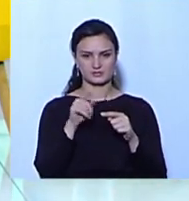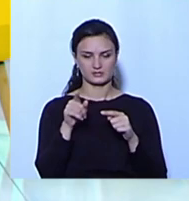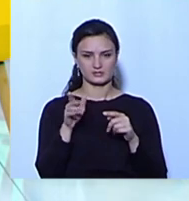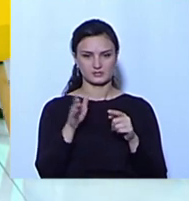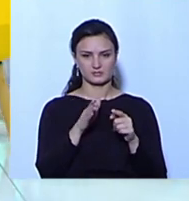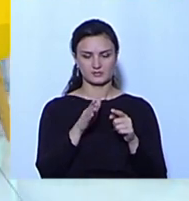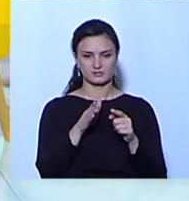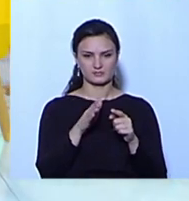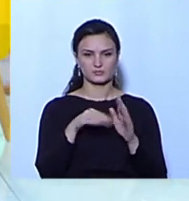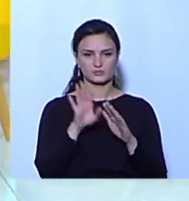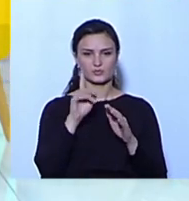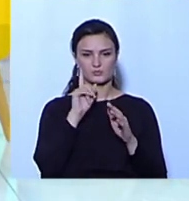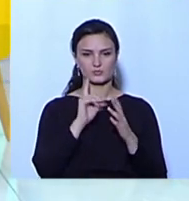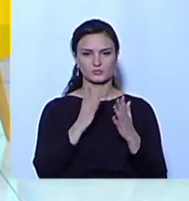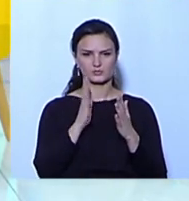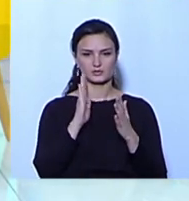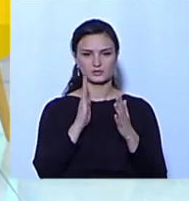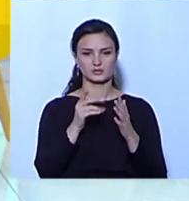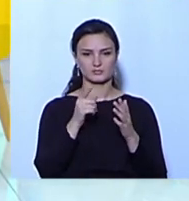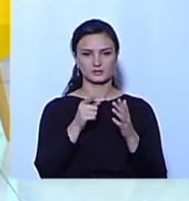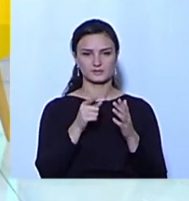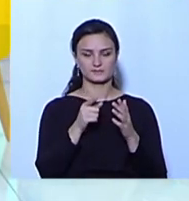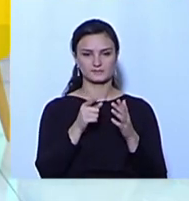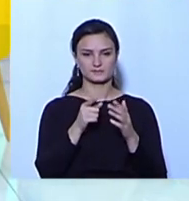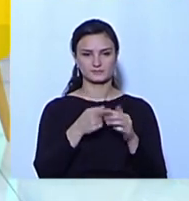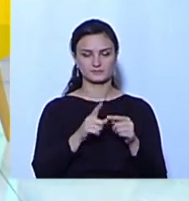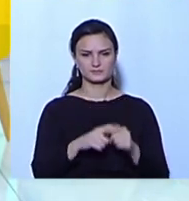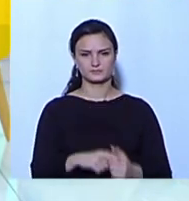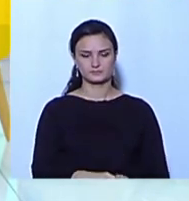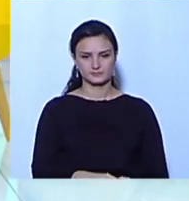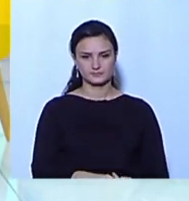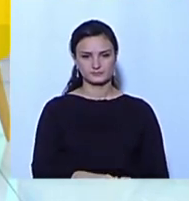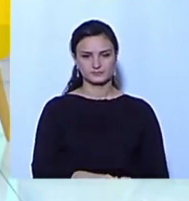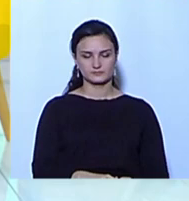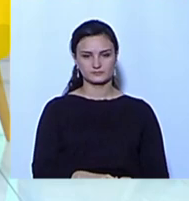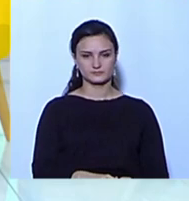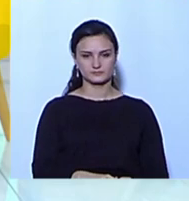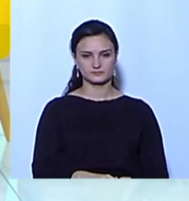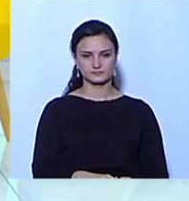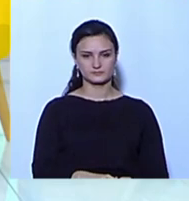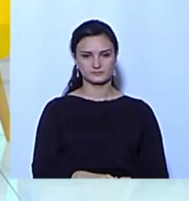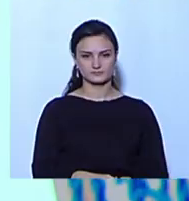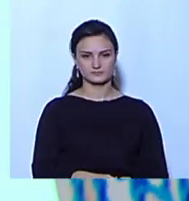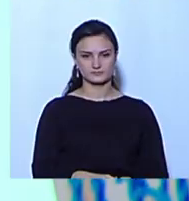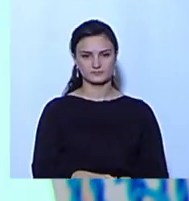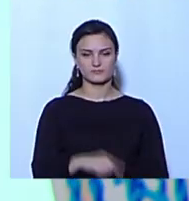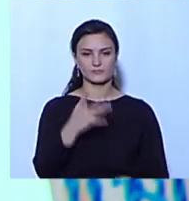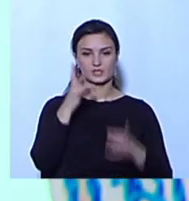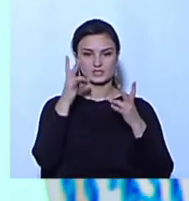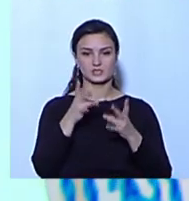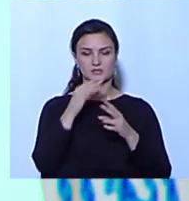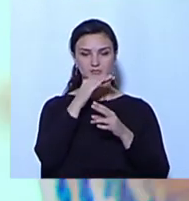მოვაგორებ, ბევრად უფრო კომფორტული იქნება თქვენთვისაც, ხალხო და მაგნა. აი თქვათ, ეხლა თქვათ სიტუაციაზე, ხა მოდით, აი თუ დაზიანება ამ დონეზეა, აი